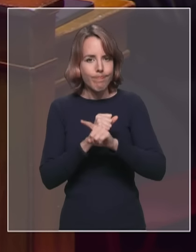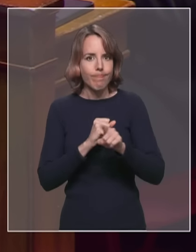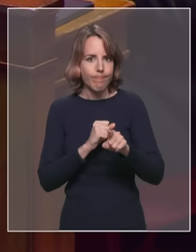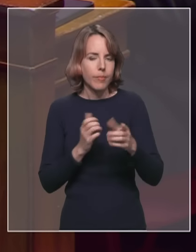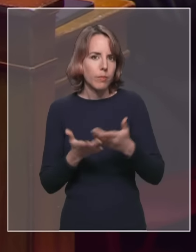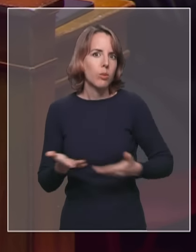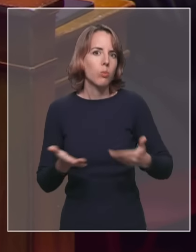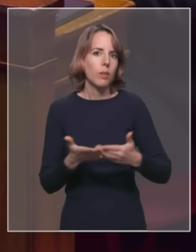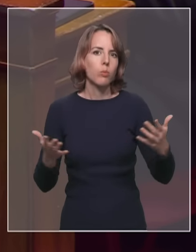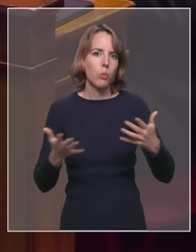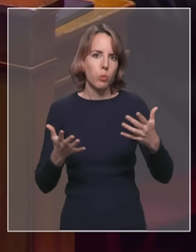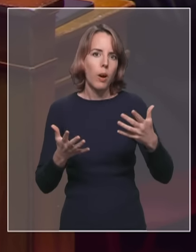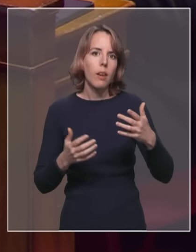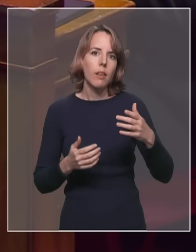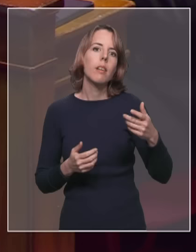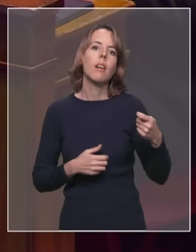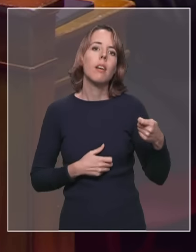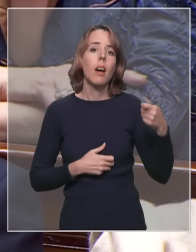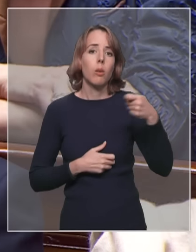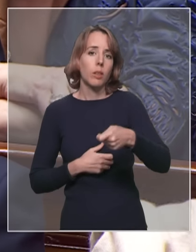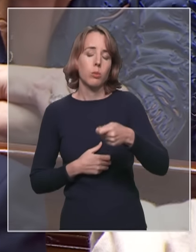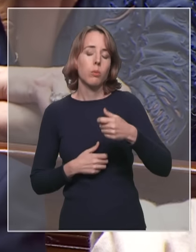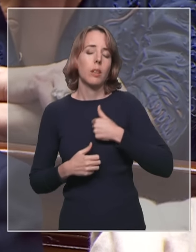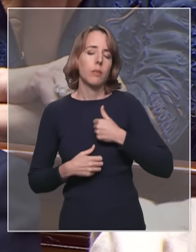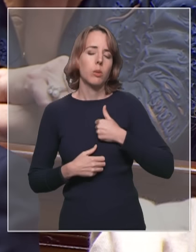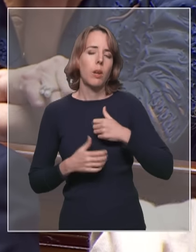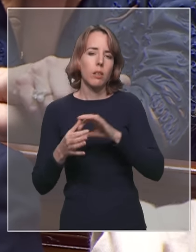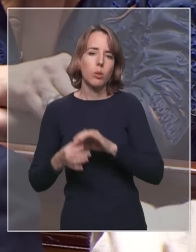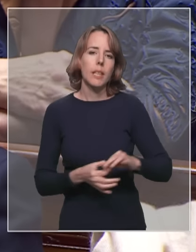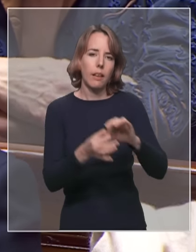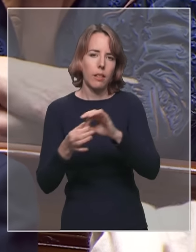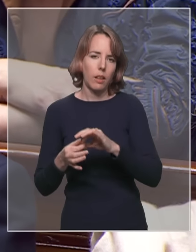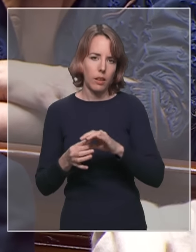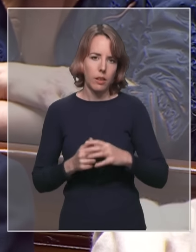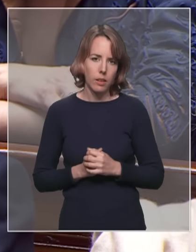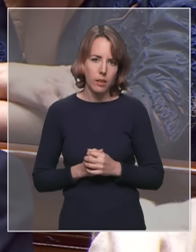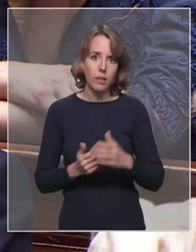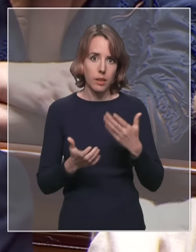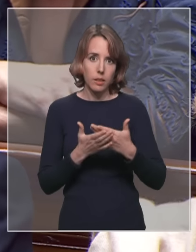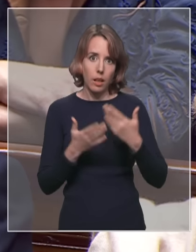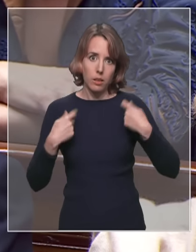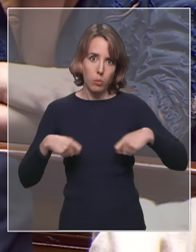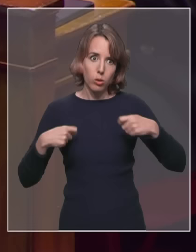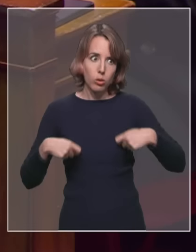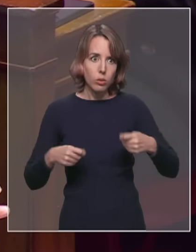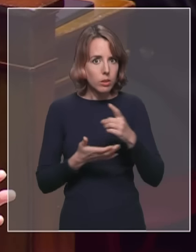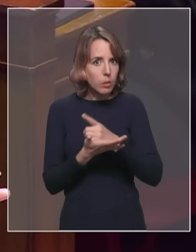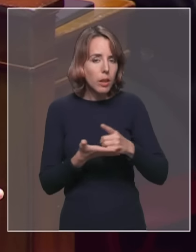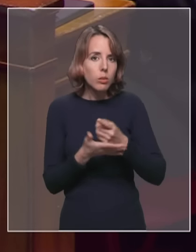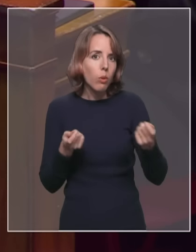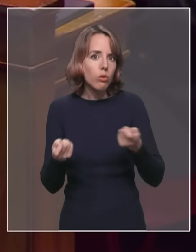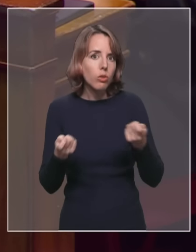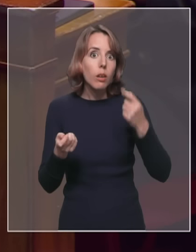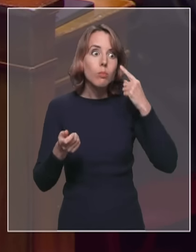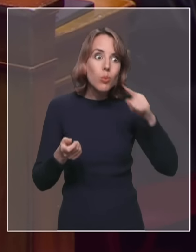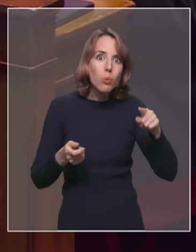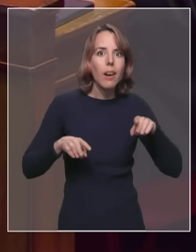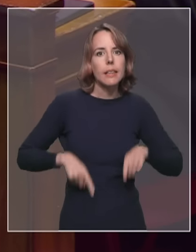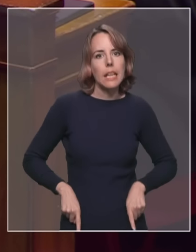c'est celui des allocations individuelles de solidarité. C'est une dépense payée, portée par les départements pour le compte de l'État